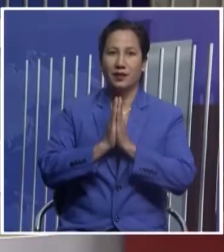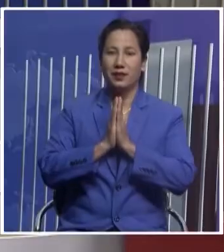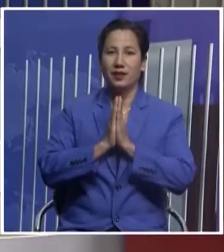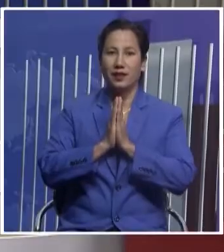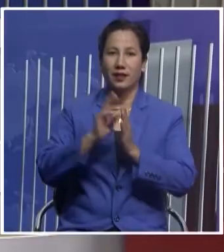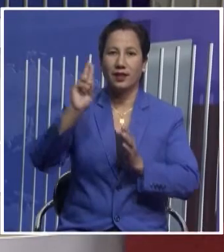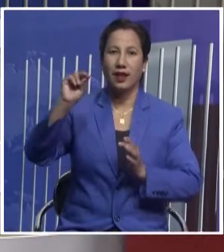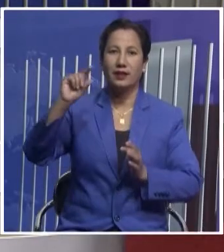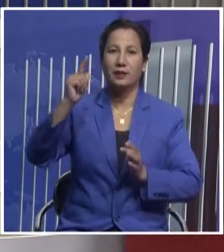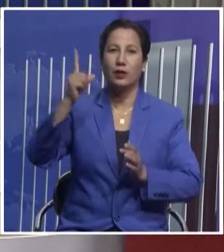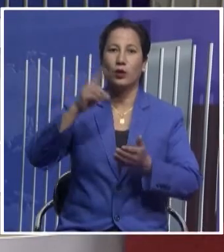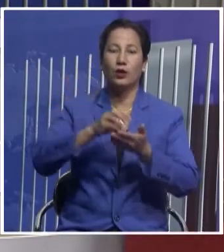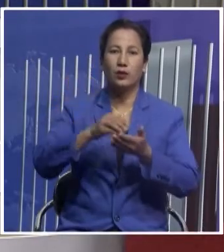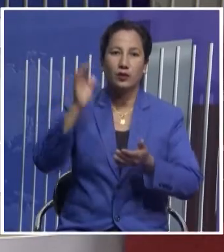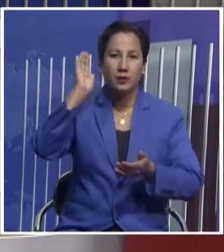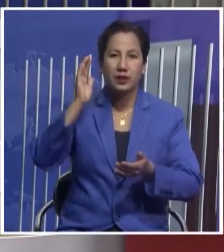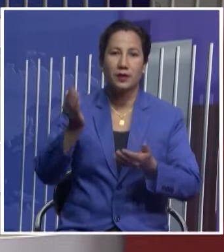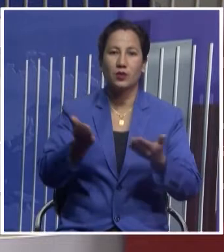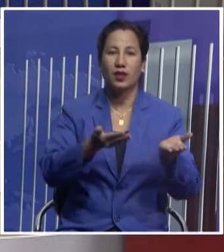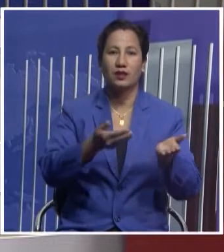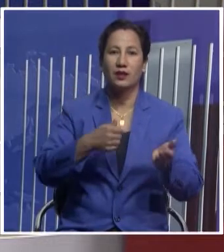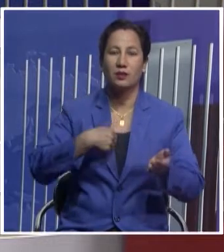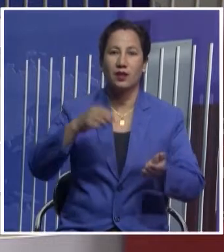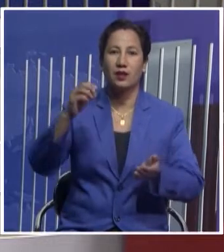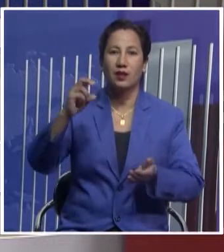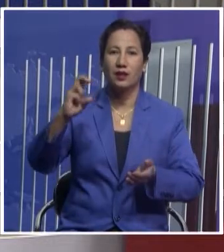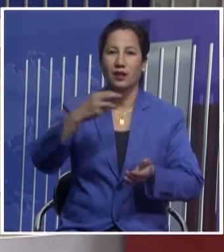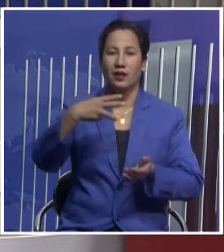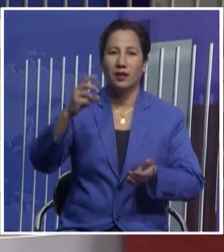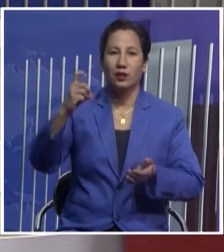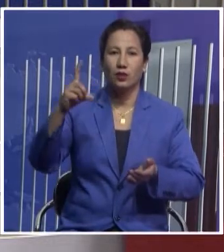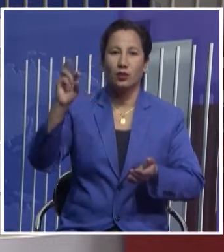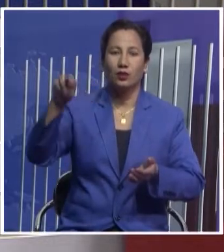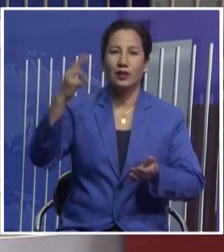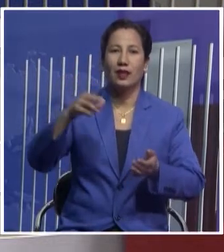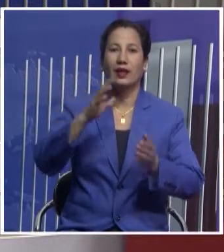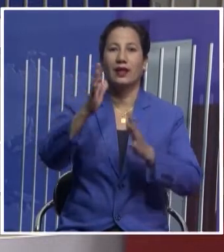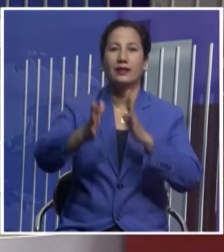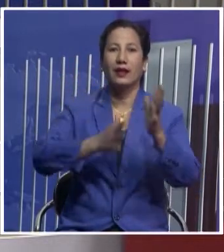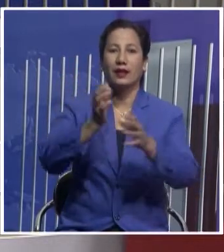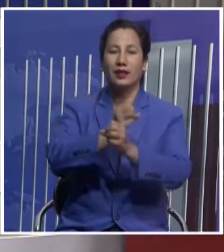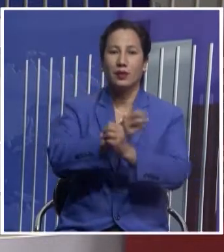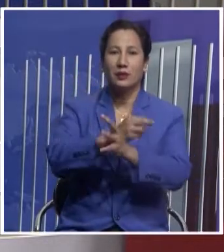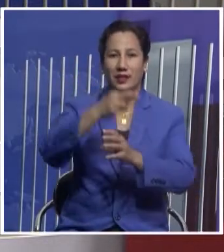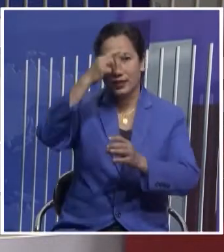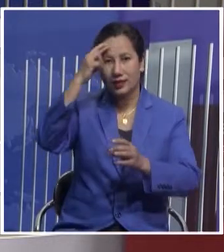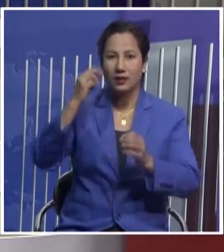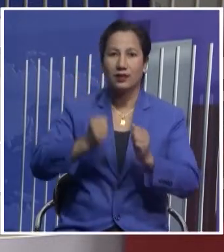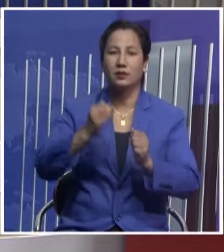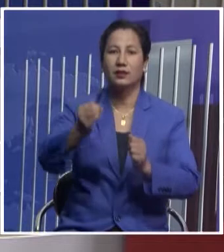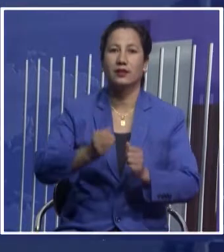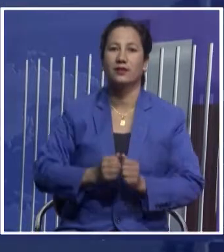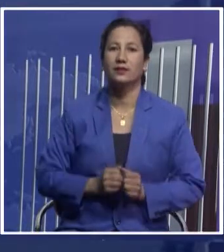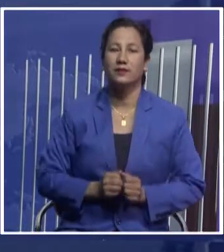नमस्कार एनटीभी कोहलपुर समाचारमा स्वागत छ म दुर्गा भट्ट र सांकेतिकरणमा हुनुहुन्छ दोभाषे रति